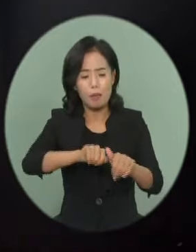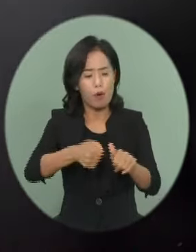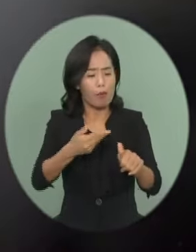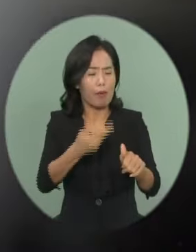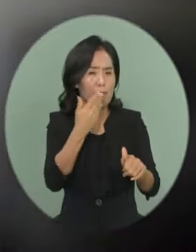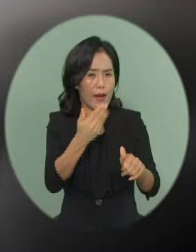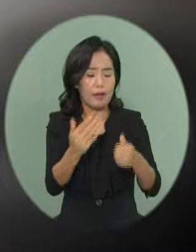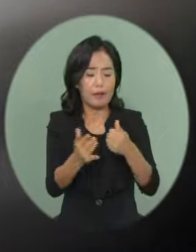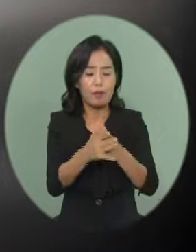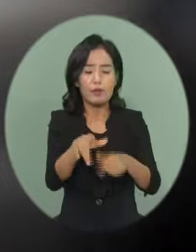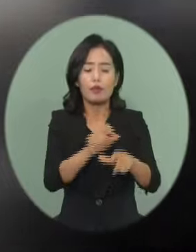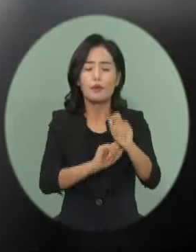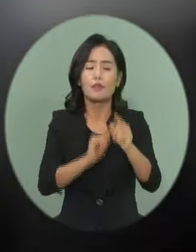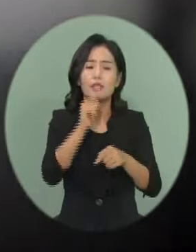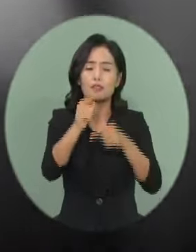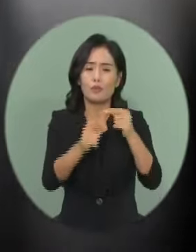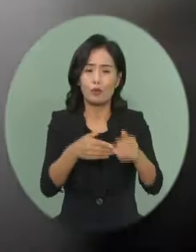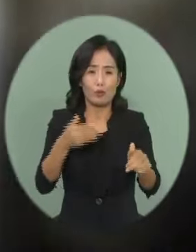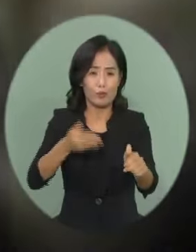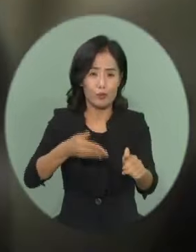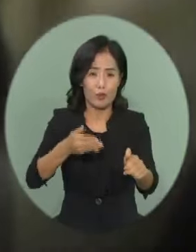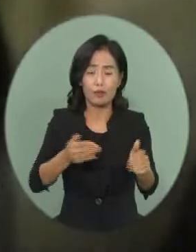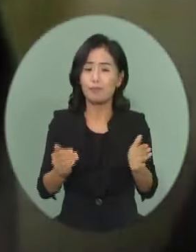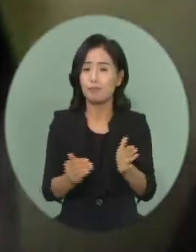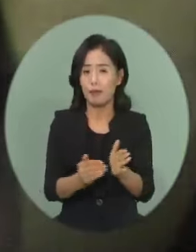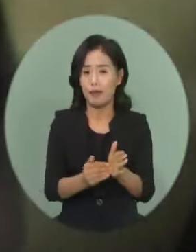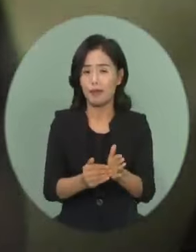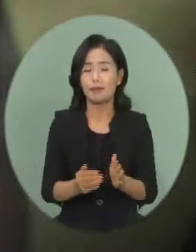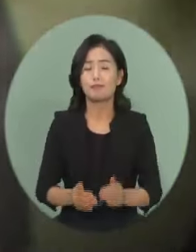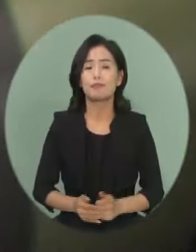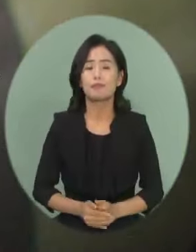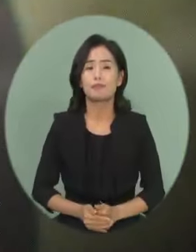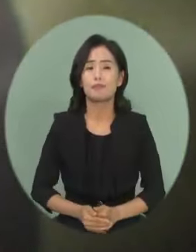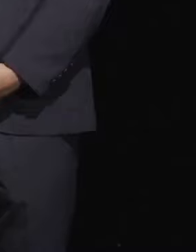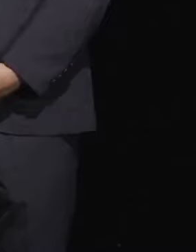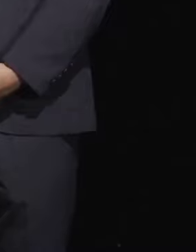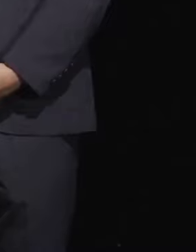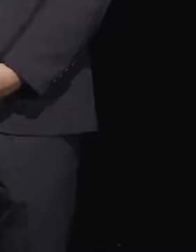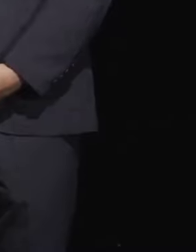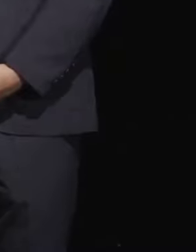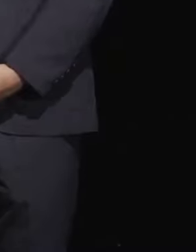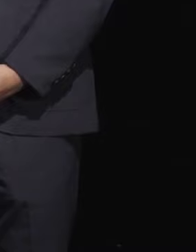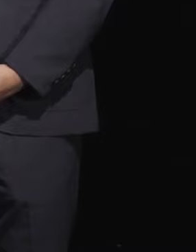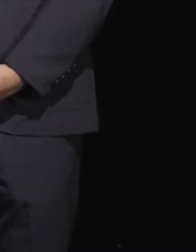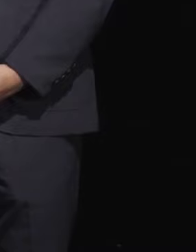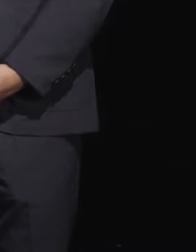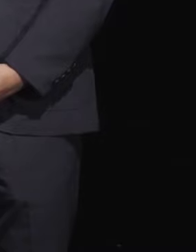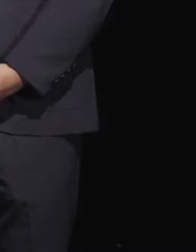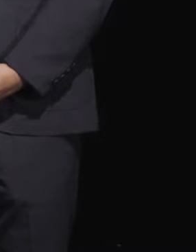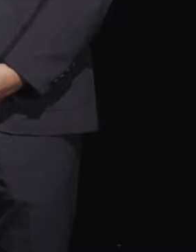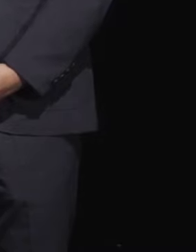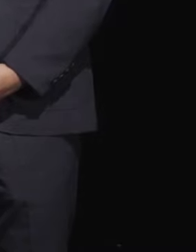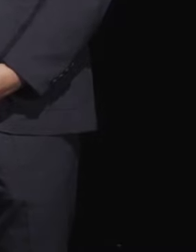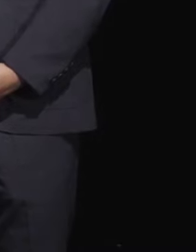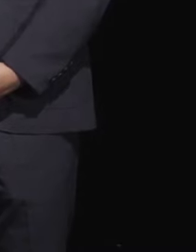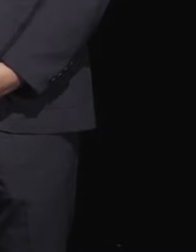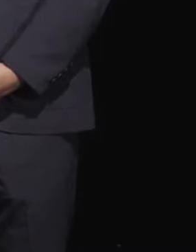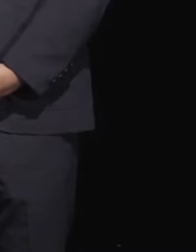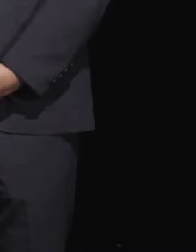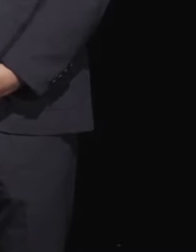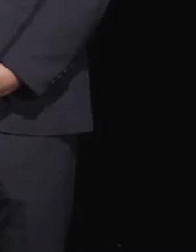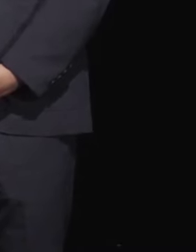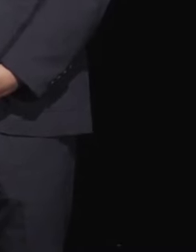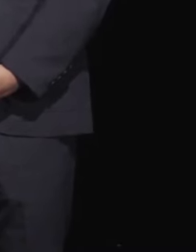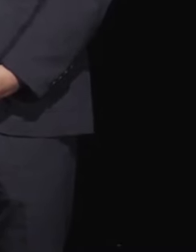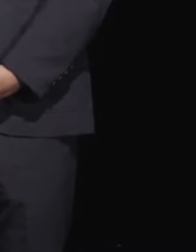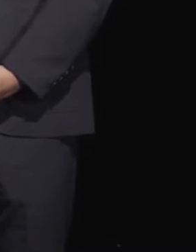대상이 된다며 적극적인 신고를 당부했습니다 MBC 뉴스 김영창 있니다 언제 어디서나 내 손 아네 뉴스